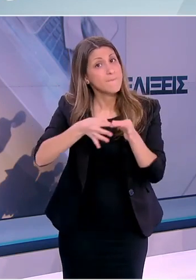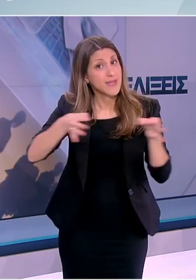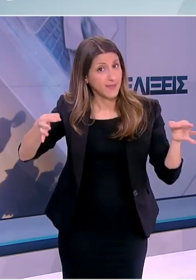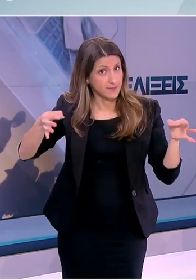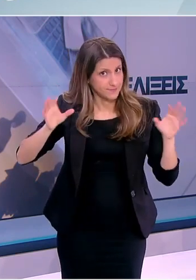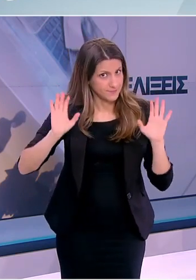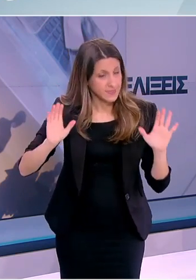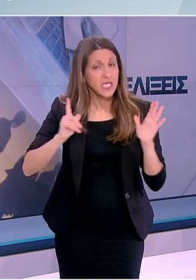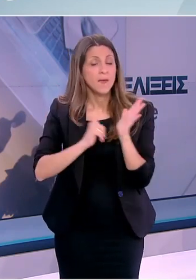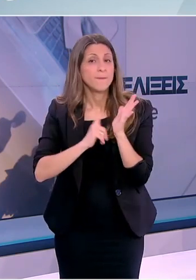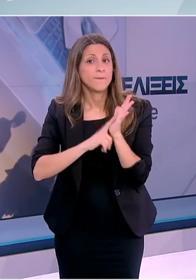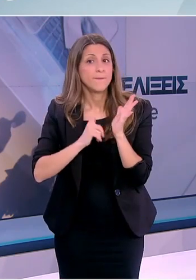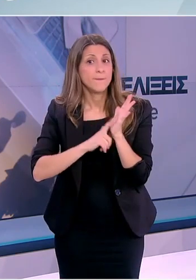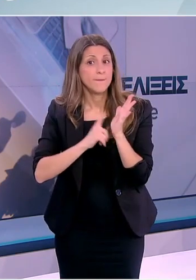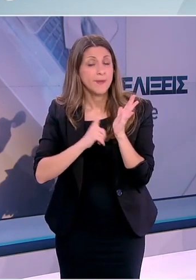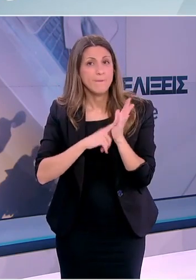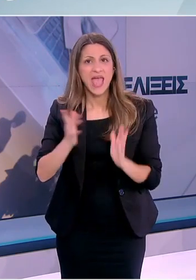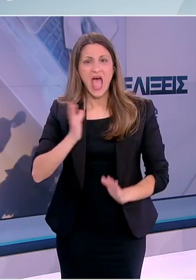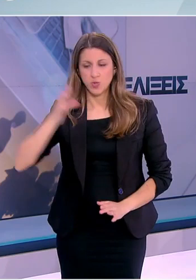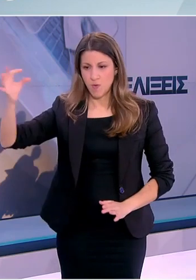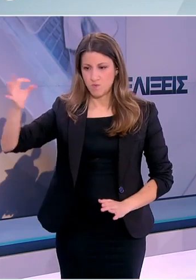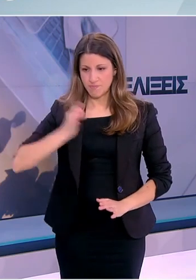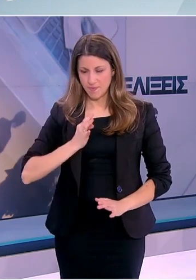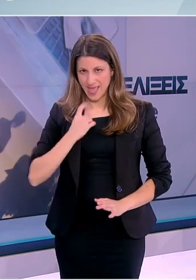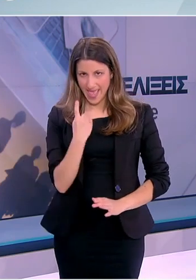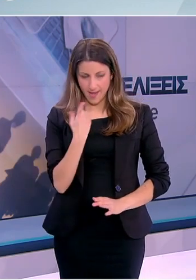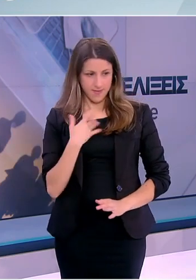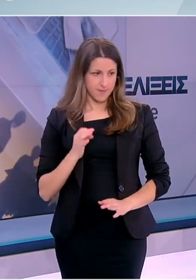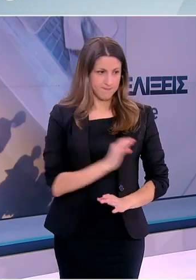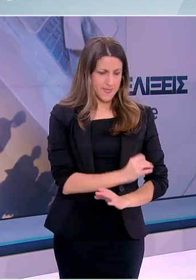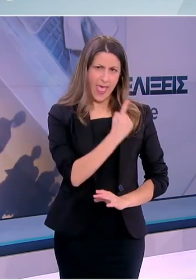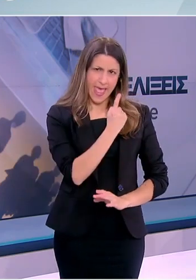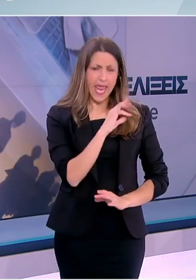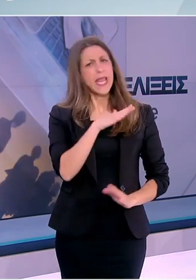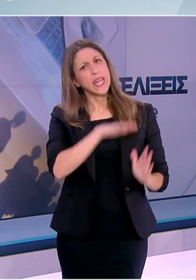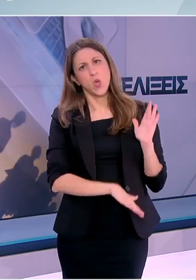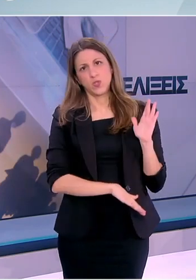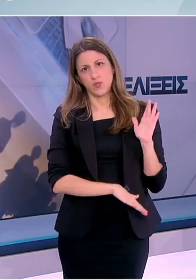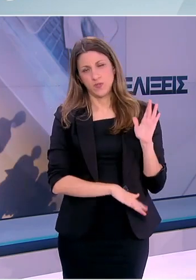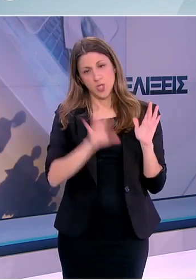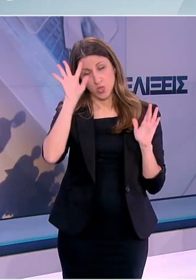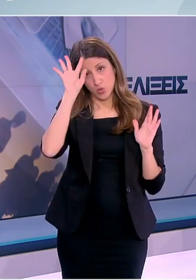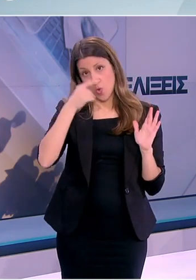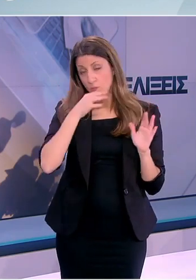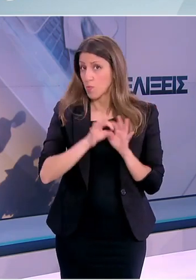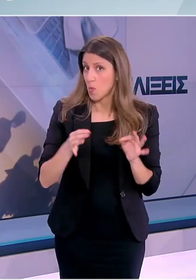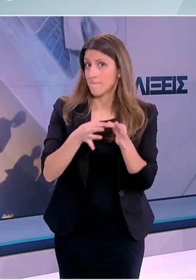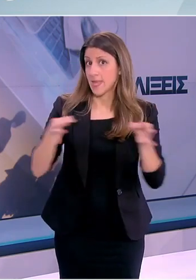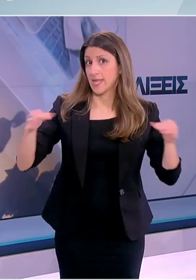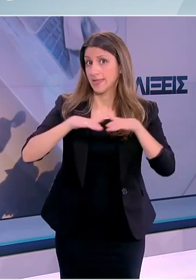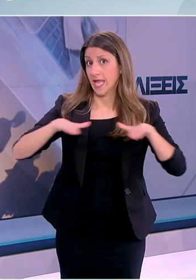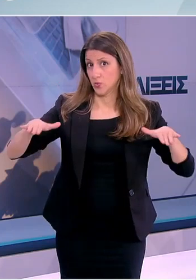πάντα. Πρέπει να διατηρηθεί το ρο 0 εκεί που είναι και να συνεχίσουμε αυτά τα καλά δεδομένα να έχουμε και να βλέπουμε. Το